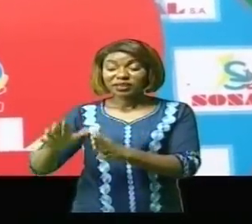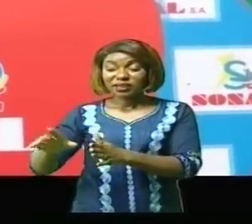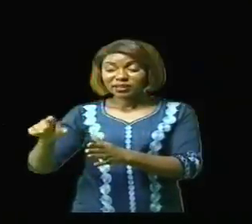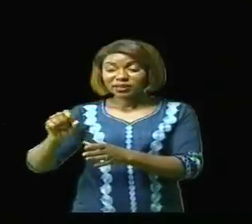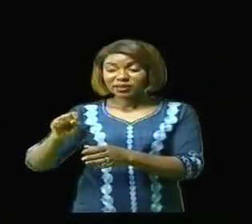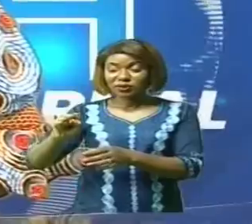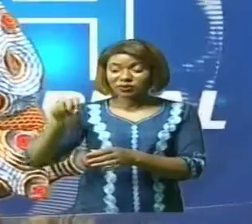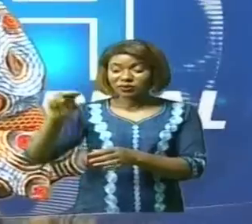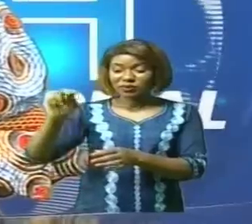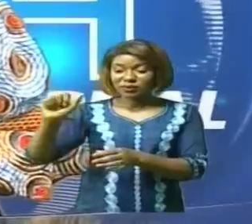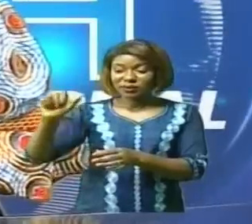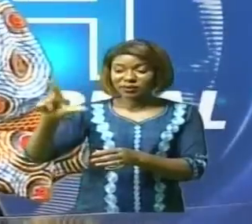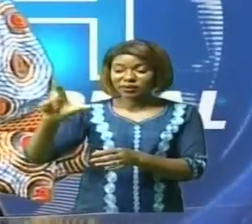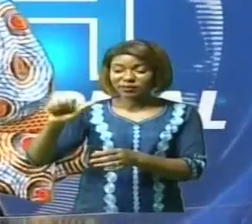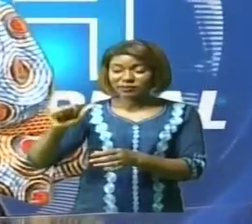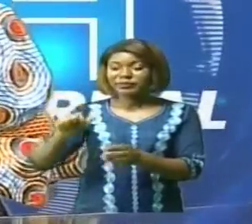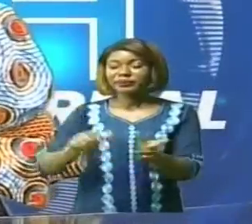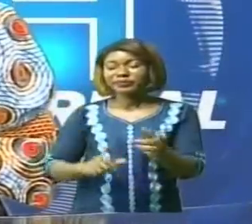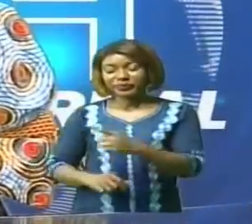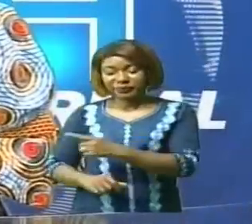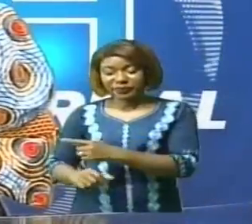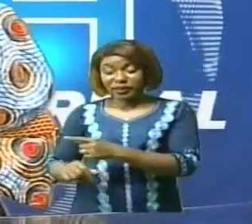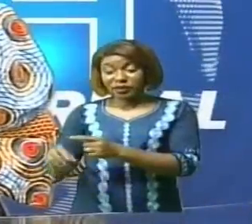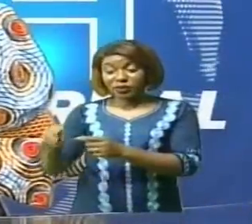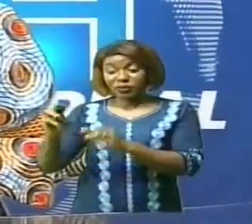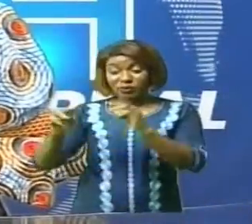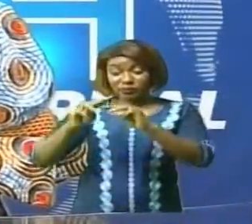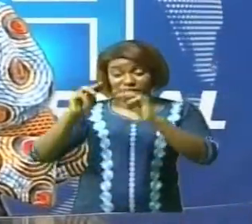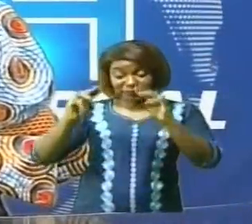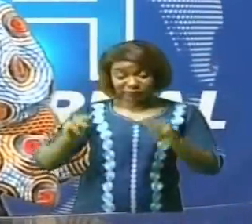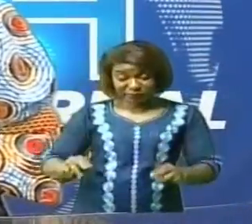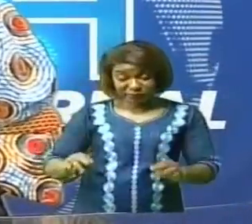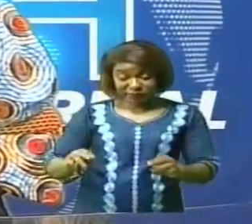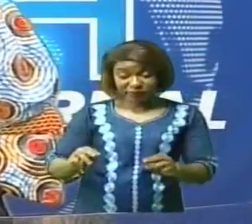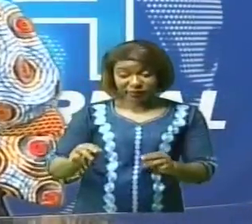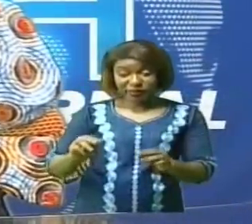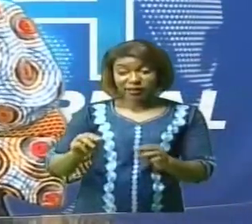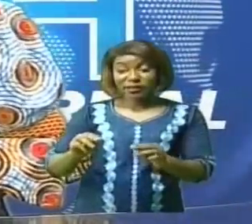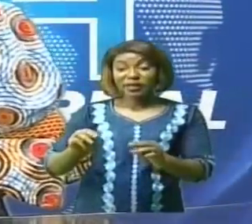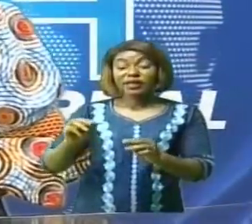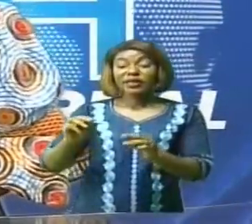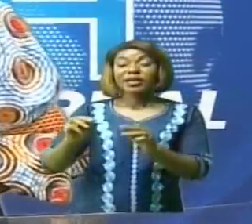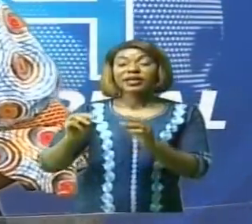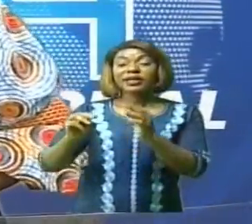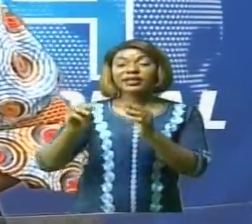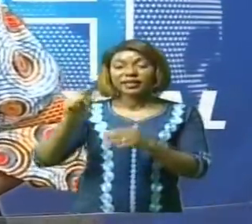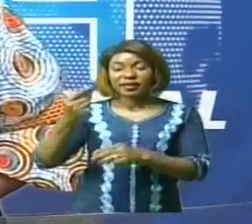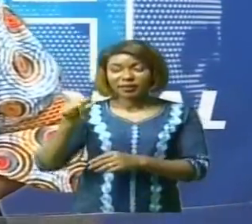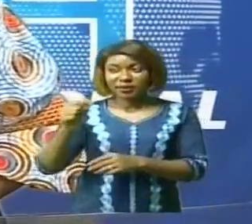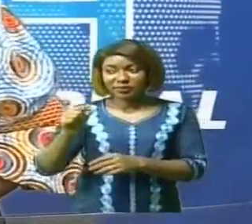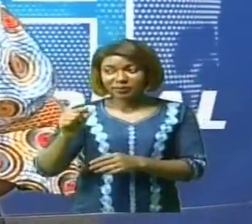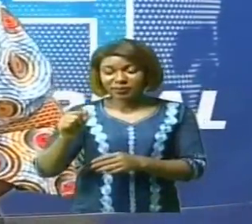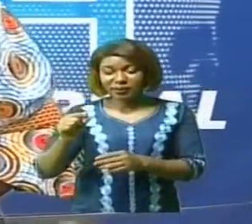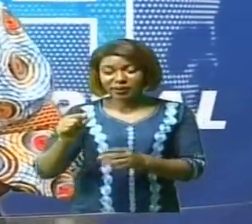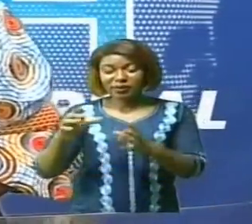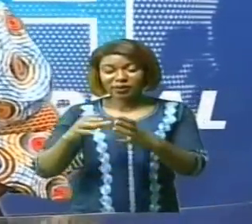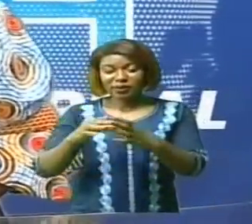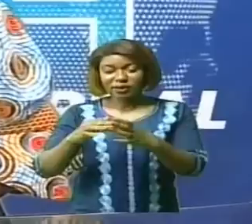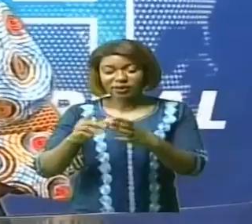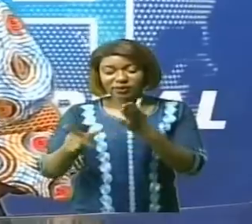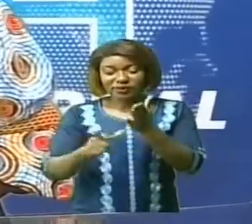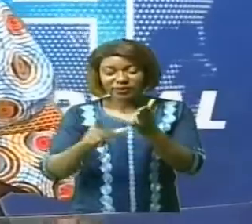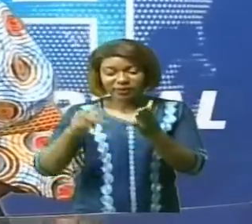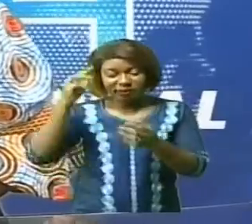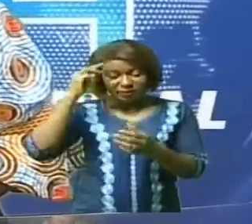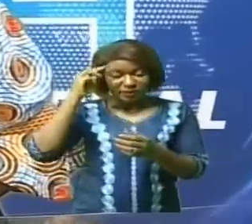SA. Au ministère de Mines, lors de la réunion entre le vice-ministre et les caucus des députés